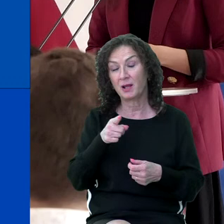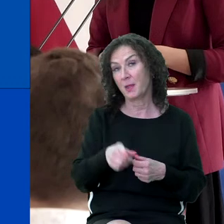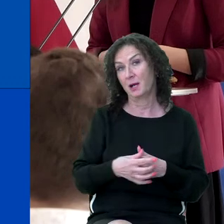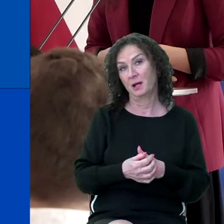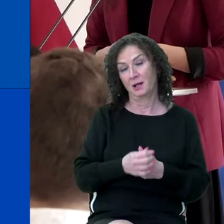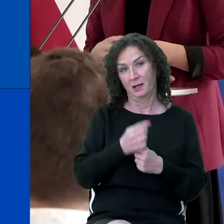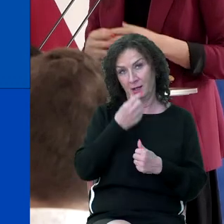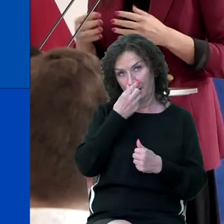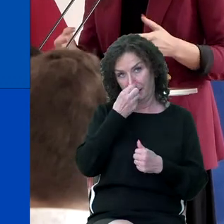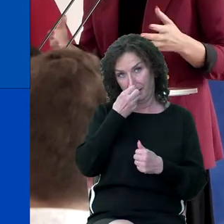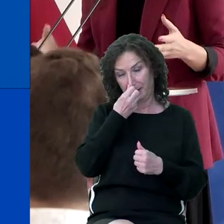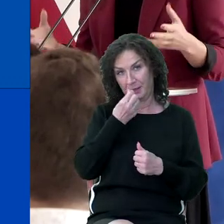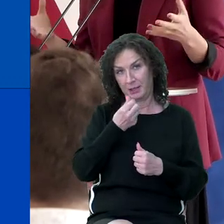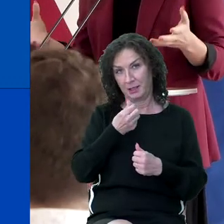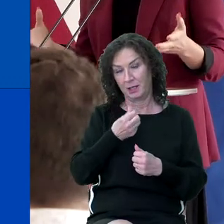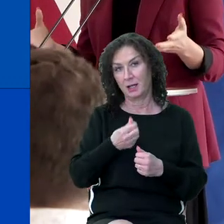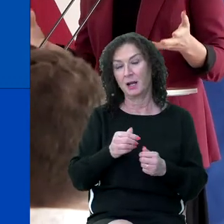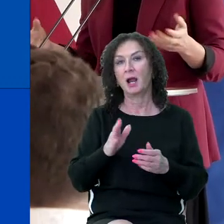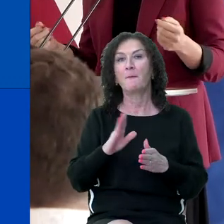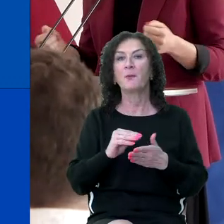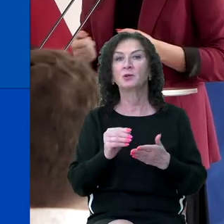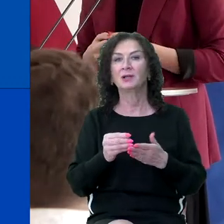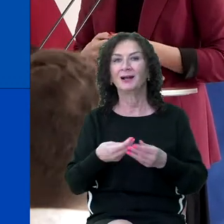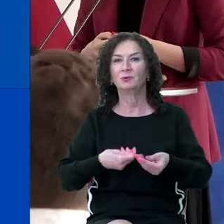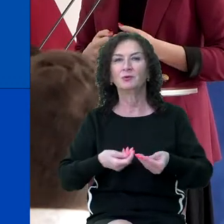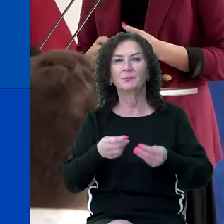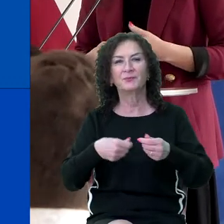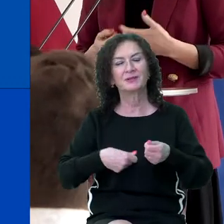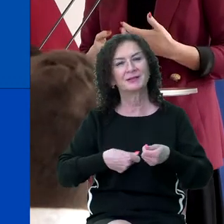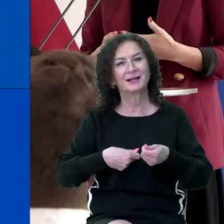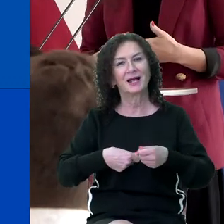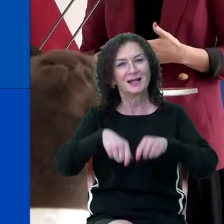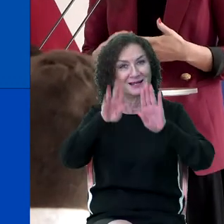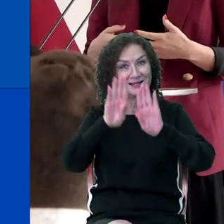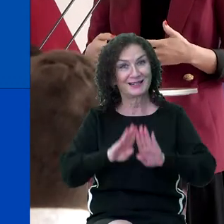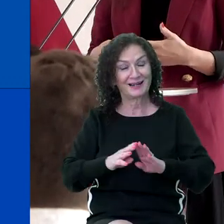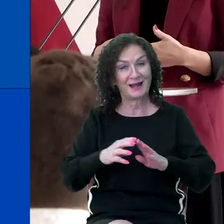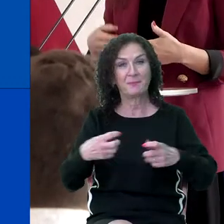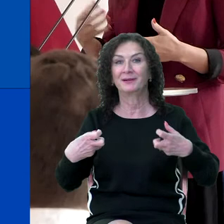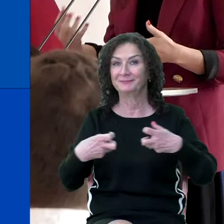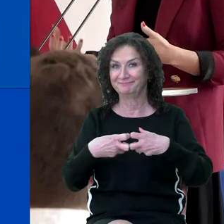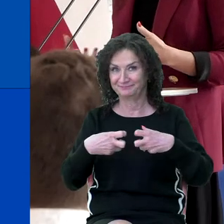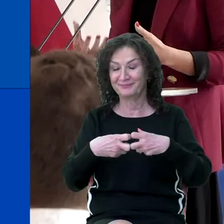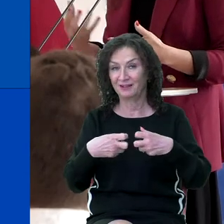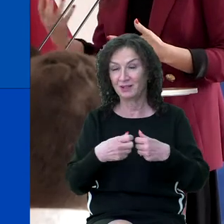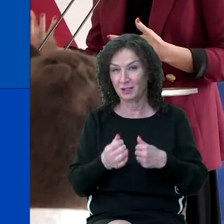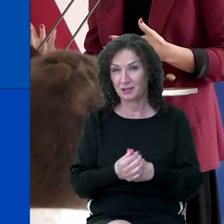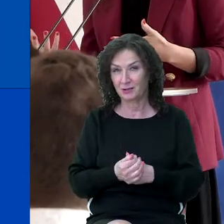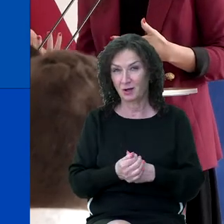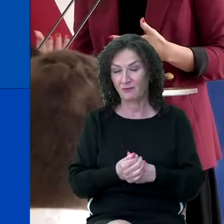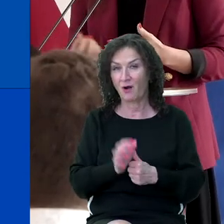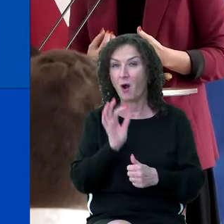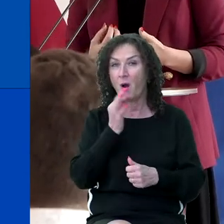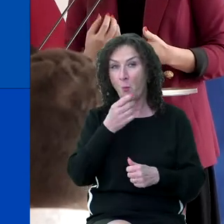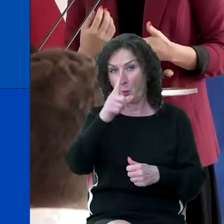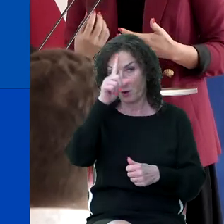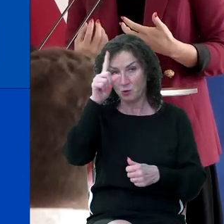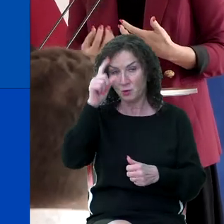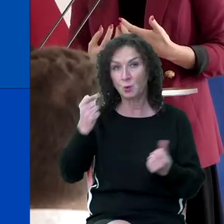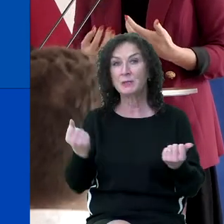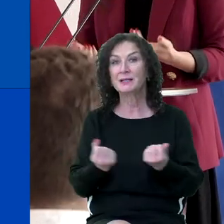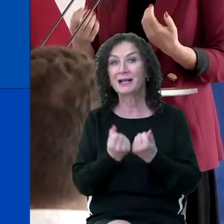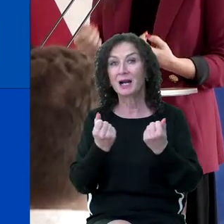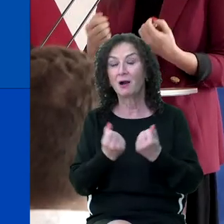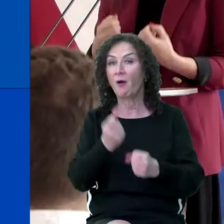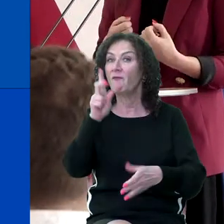Krakowa. To był pierwszy taki przykład, który pokazał nam, że można, że warto poszukiwać takich sprawczych narzędzi do tego, żebyśmy